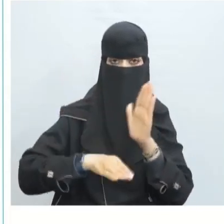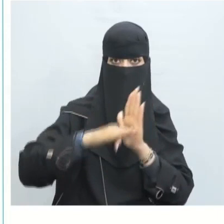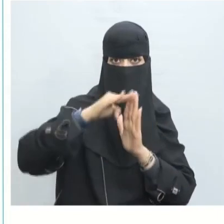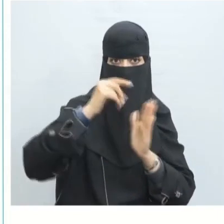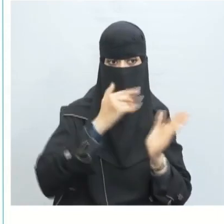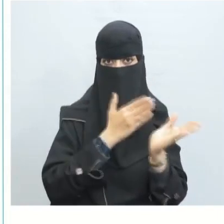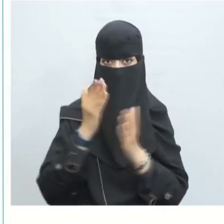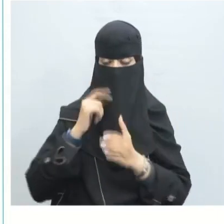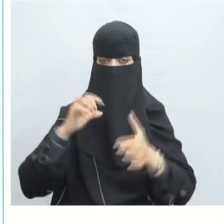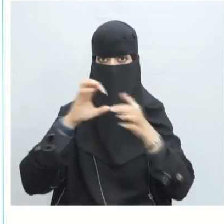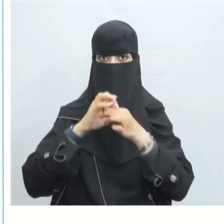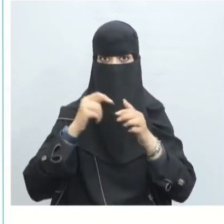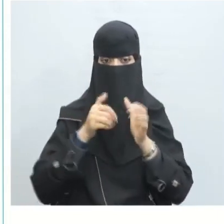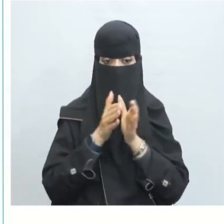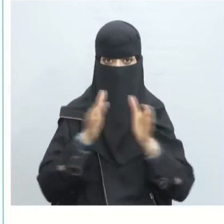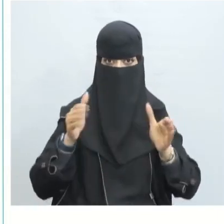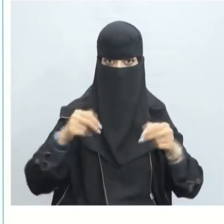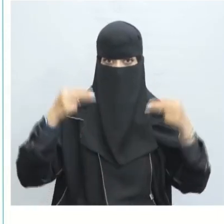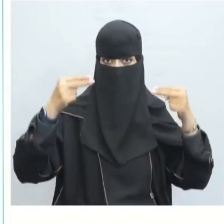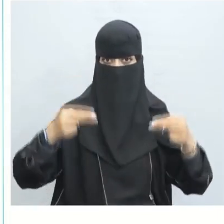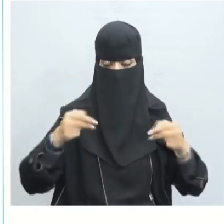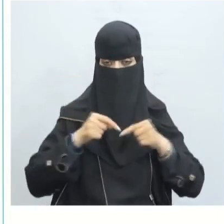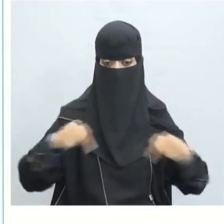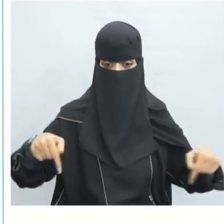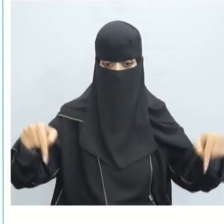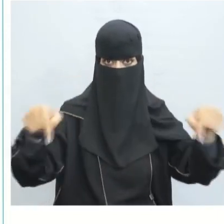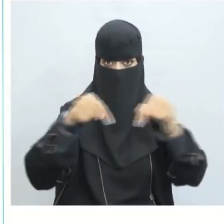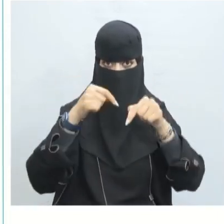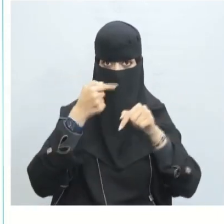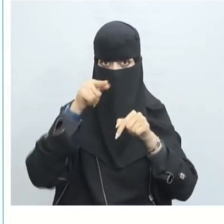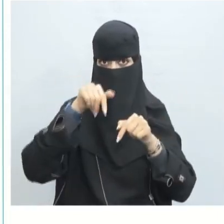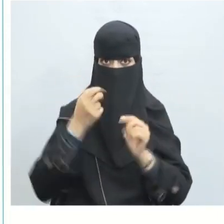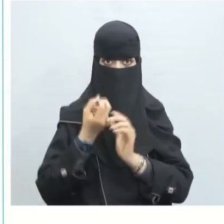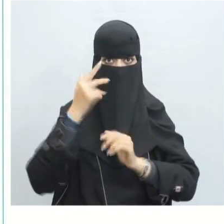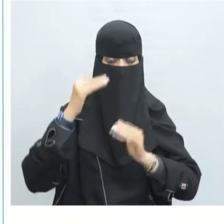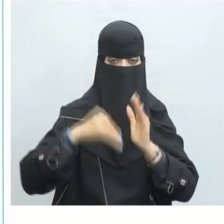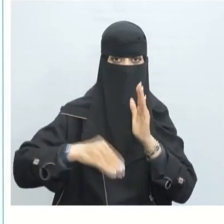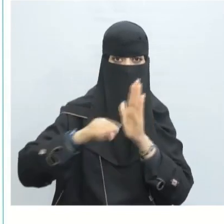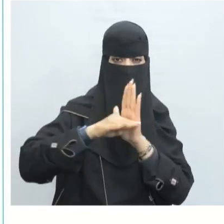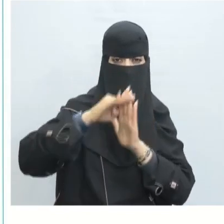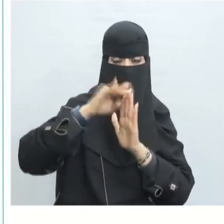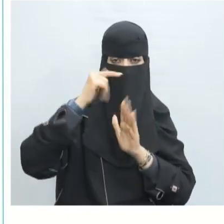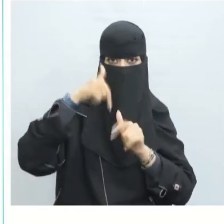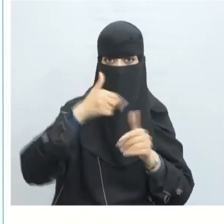ونتعلق في حجم الفعاليه ونطاقه ناتي الى توقع مستويات